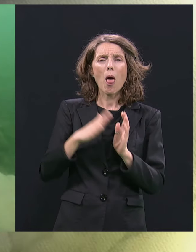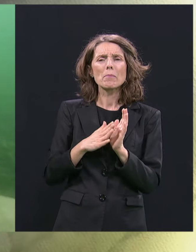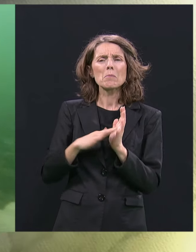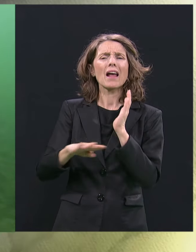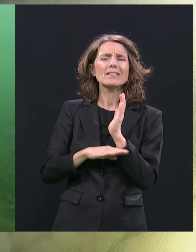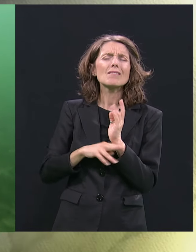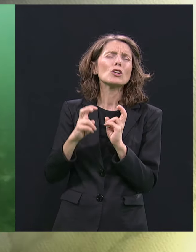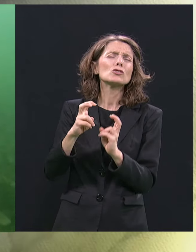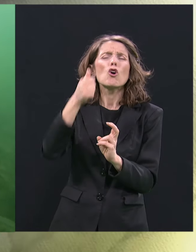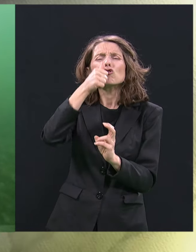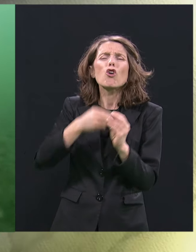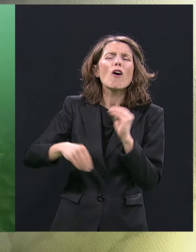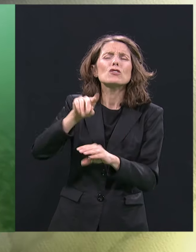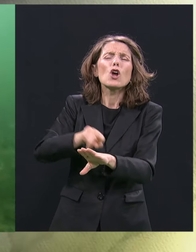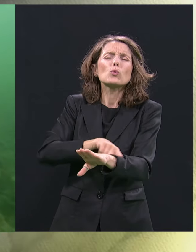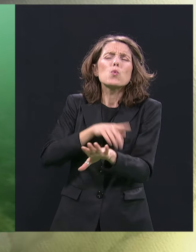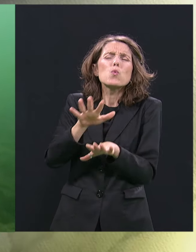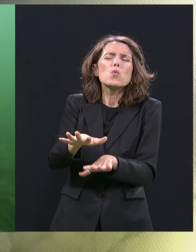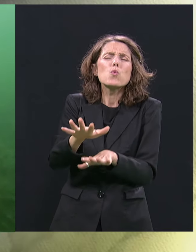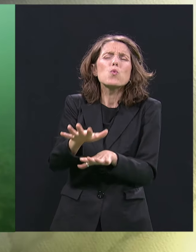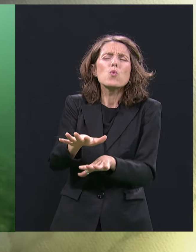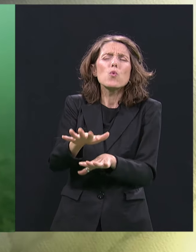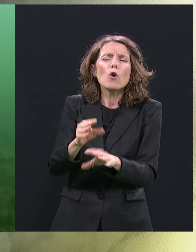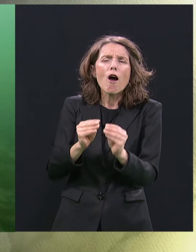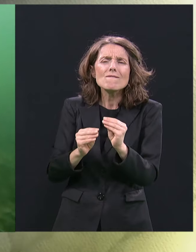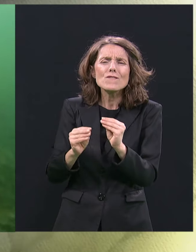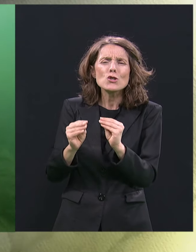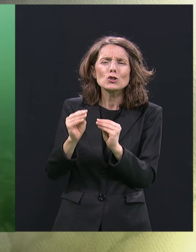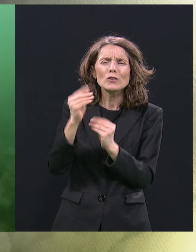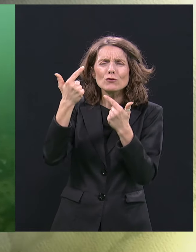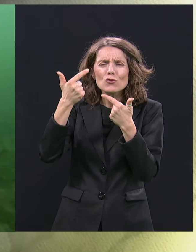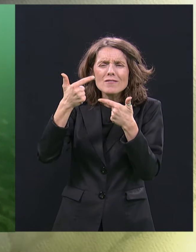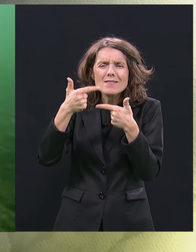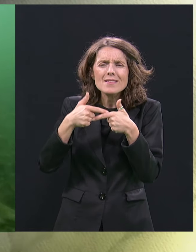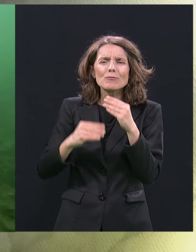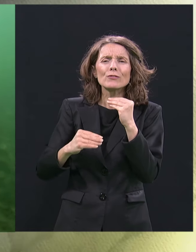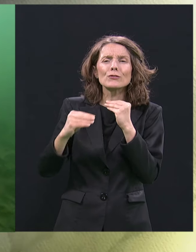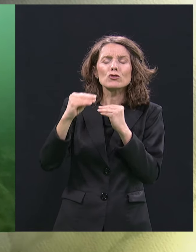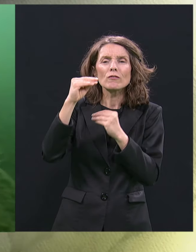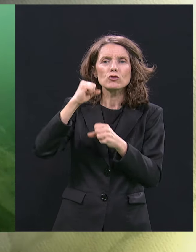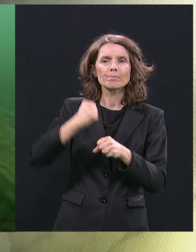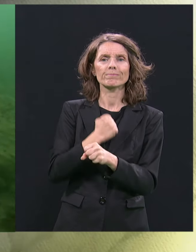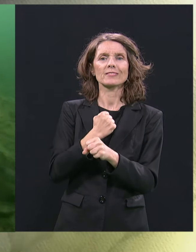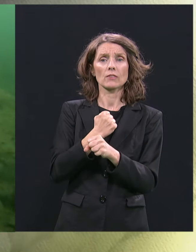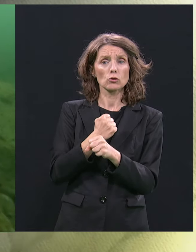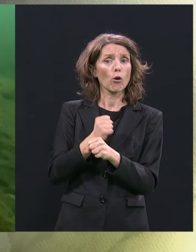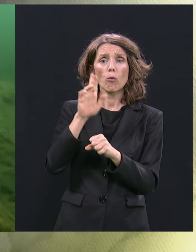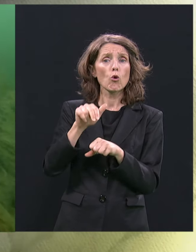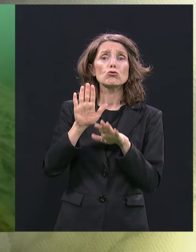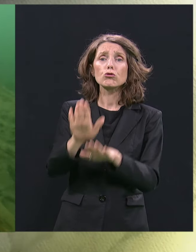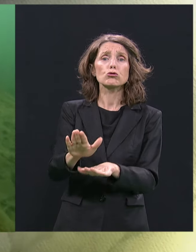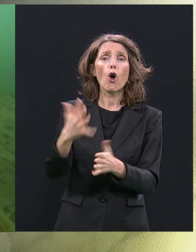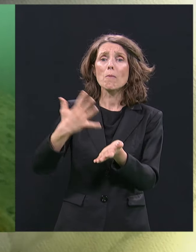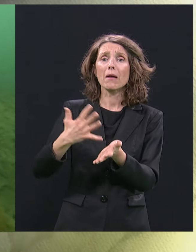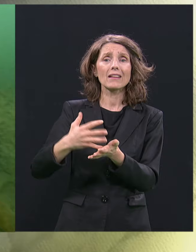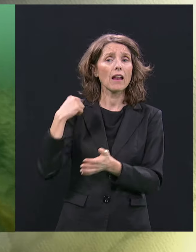u takvim uslovima, ono postaje i tamnije i tvrđe. Može čak i do 5000 godina da